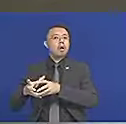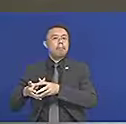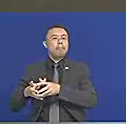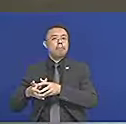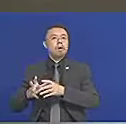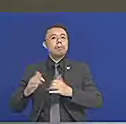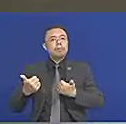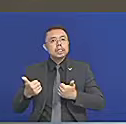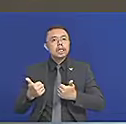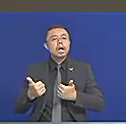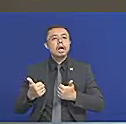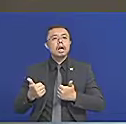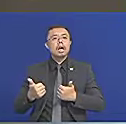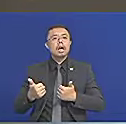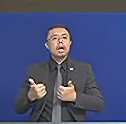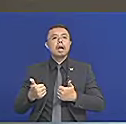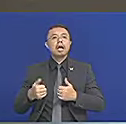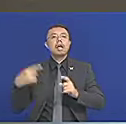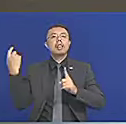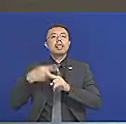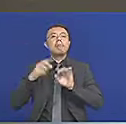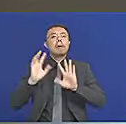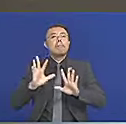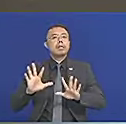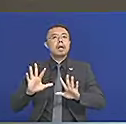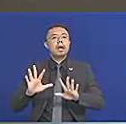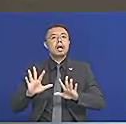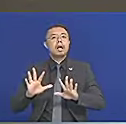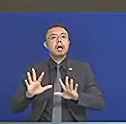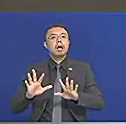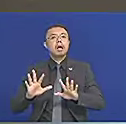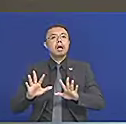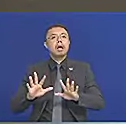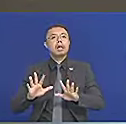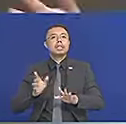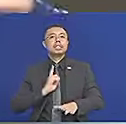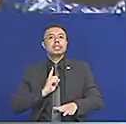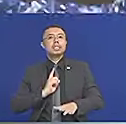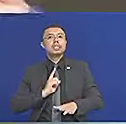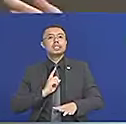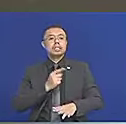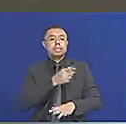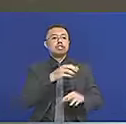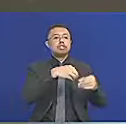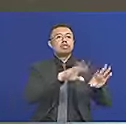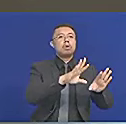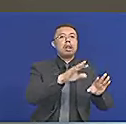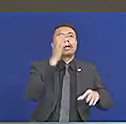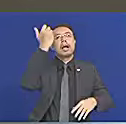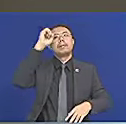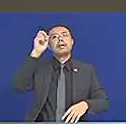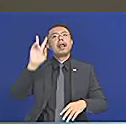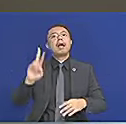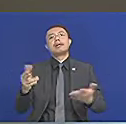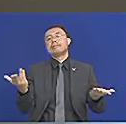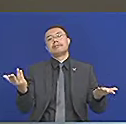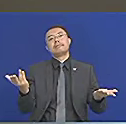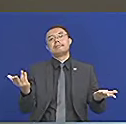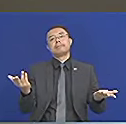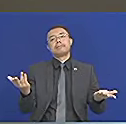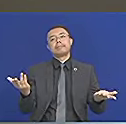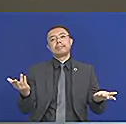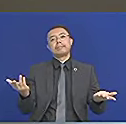tertentu yang bisa memperbanyak, memultiplikasi. Udah enggak bisa jualan.